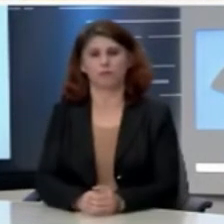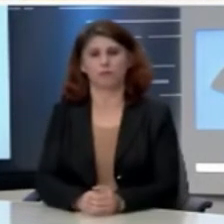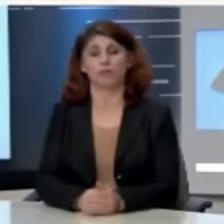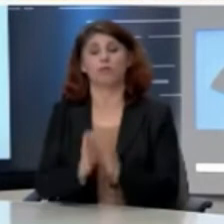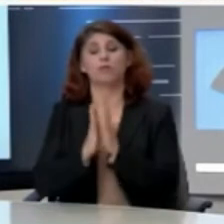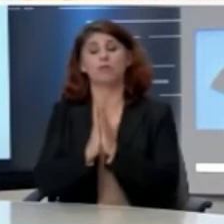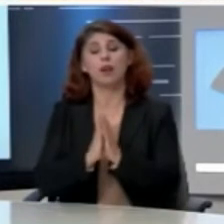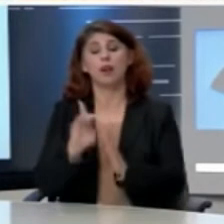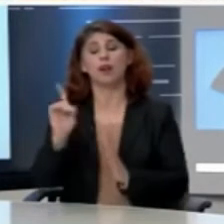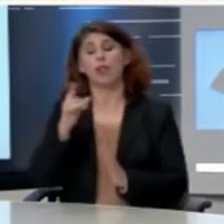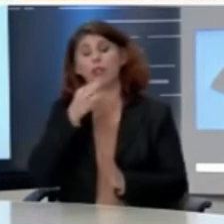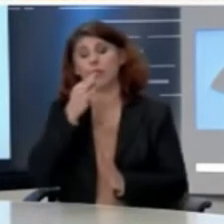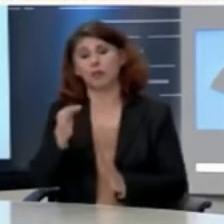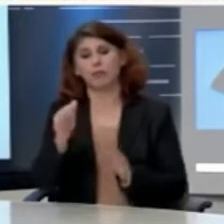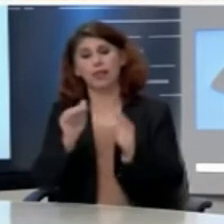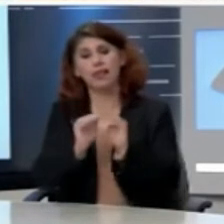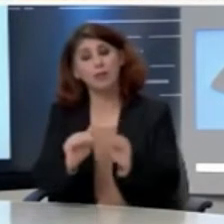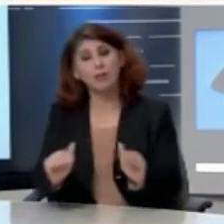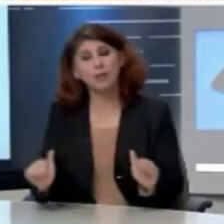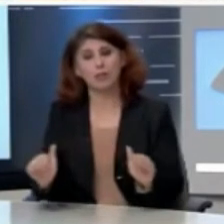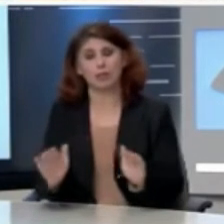Παρακαλώ. Ηρεμήστε.